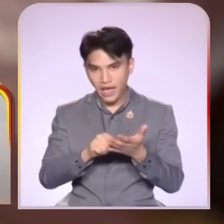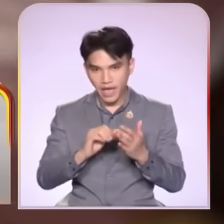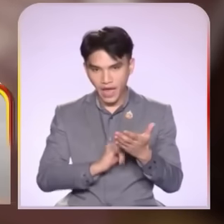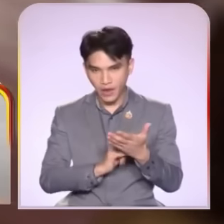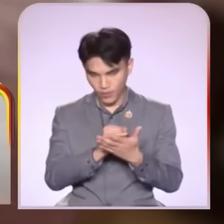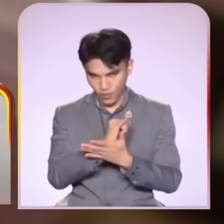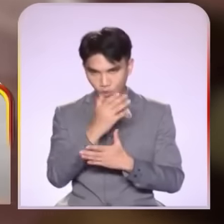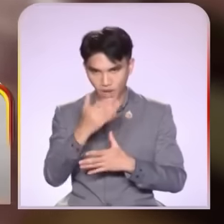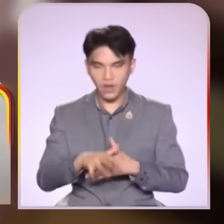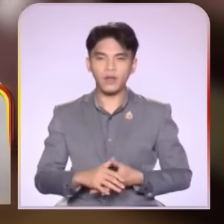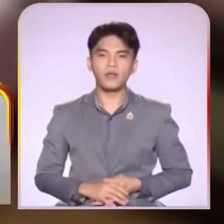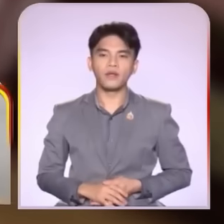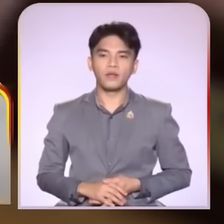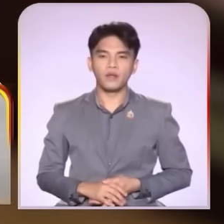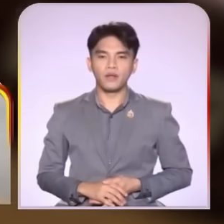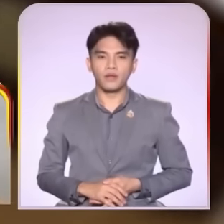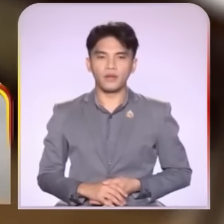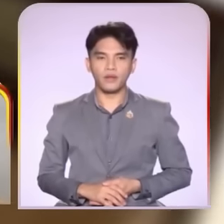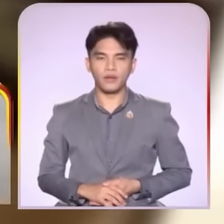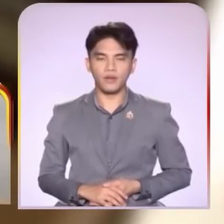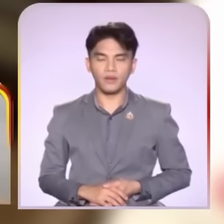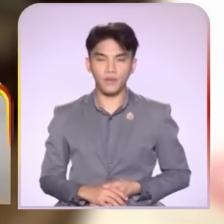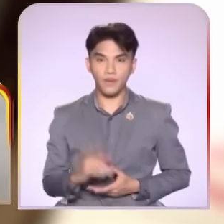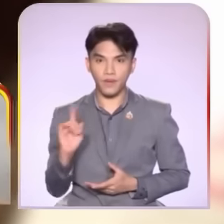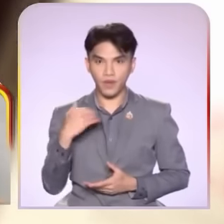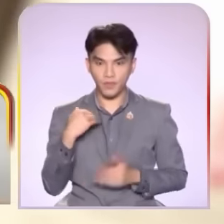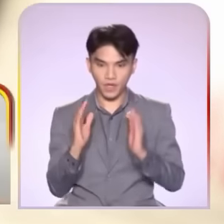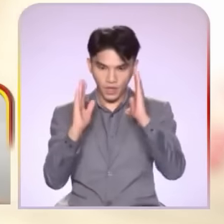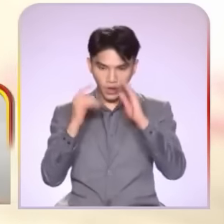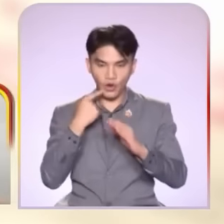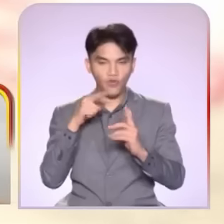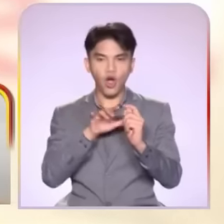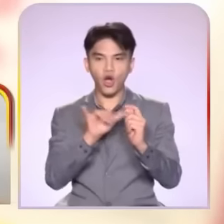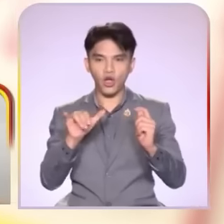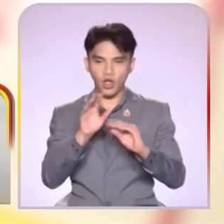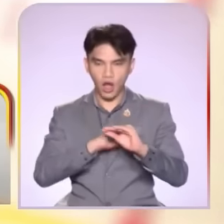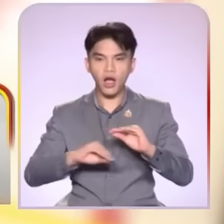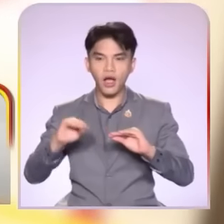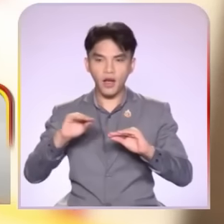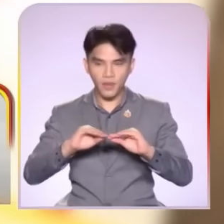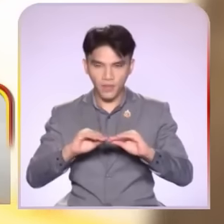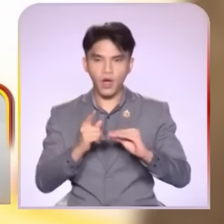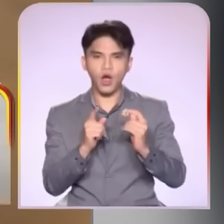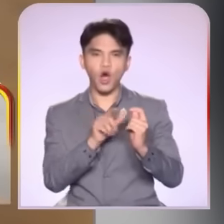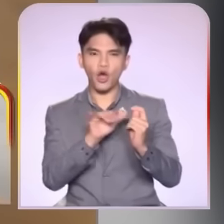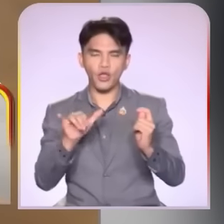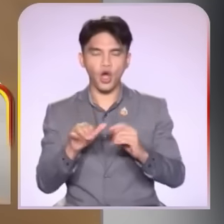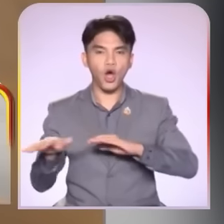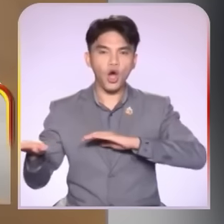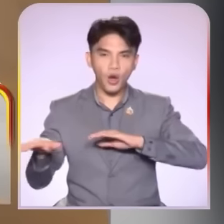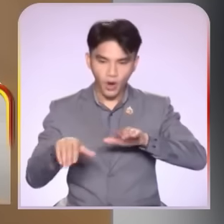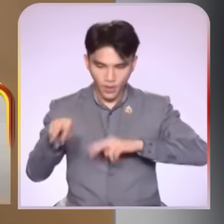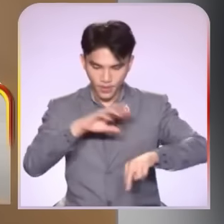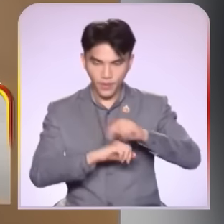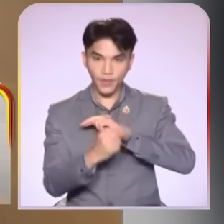ให้มันถูกต้องไปแล้วนะคะแล้วหลังจากนั้นปรากฏว่ามีผู้มาร้องเรียนกับอย.อีกค่ะพี่ปุ้ม ใช่ค่ะซึ่งทางอย.ก็บอกว่าพร้อมที่